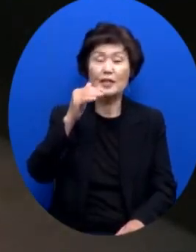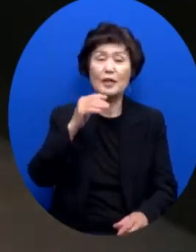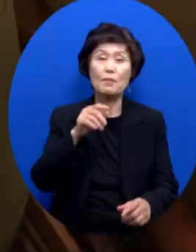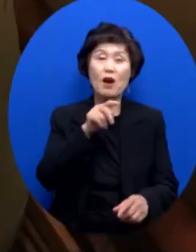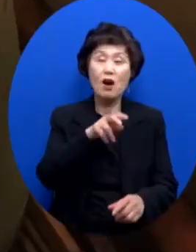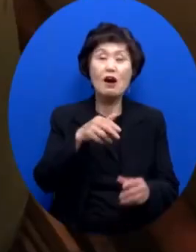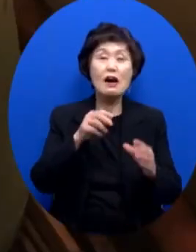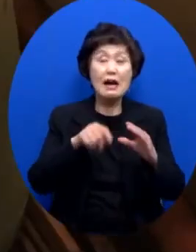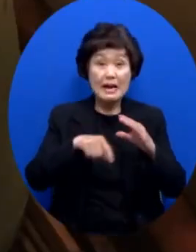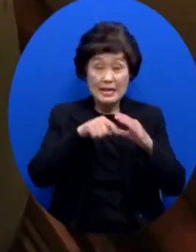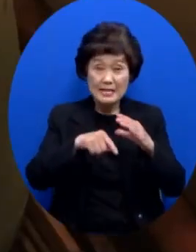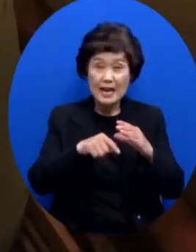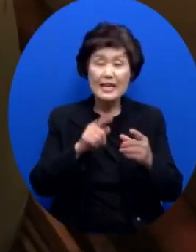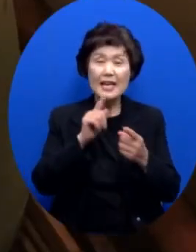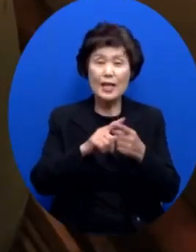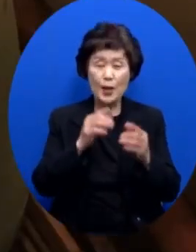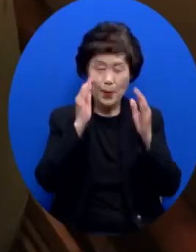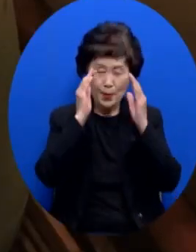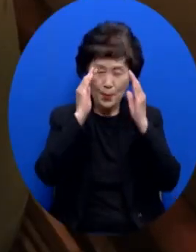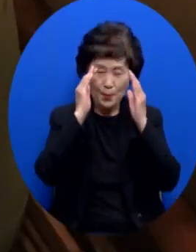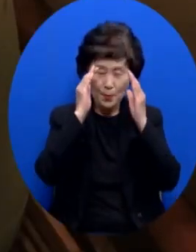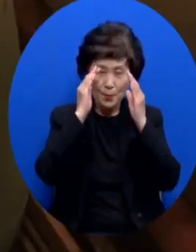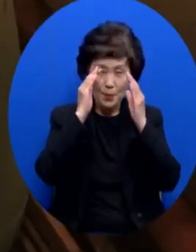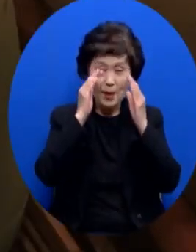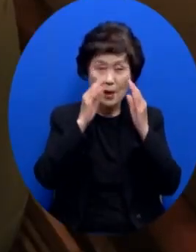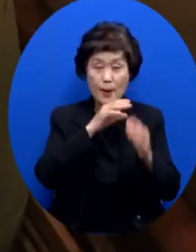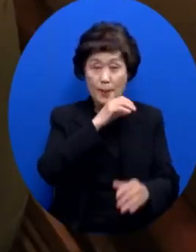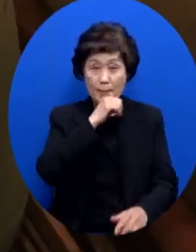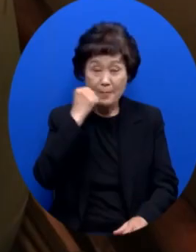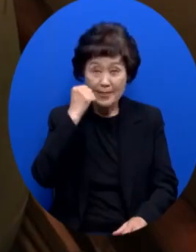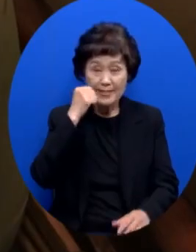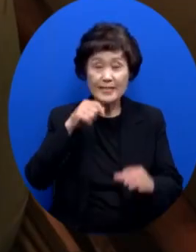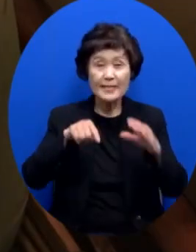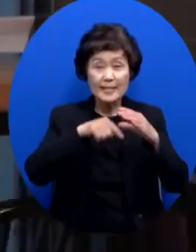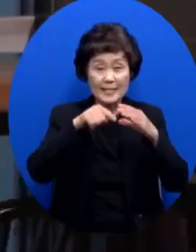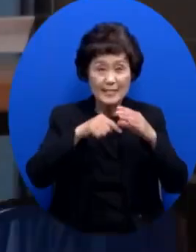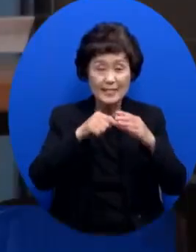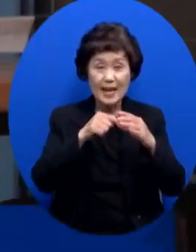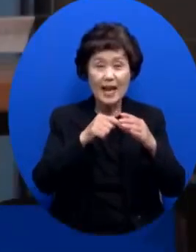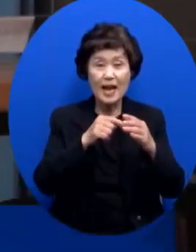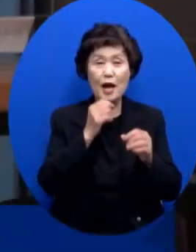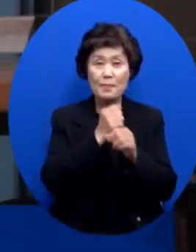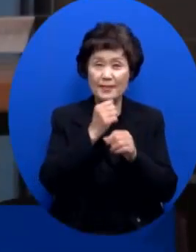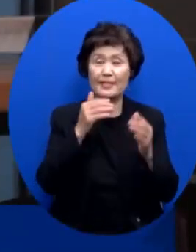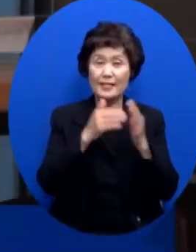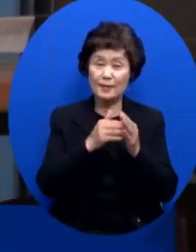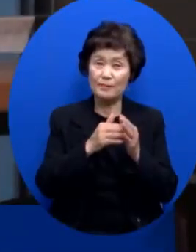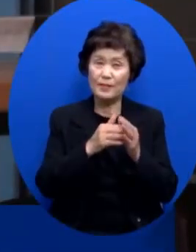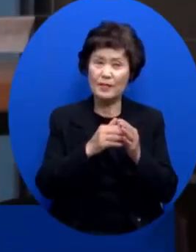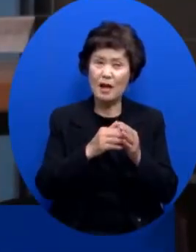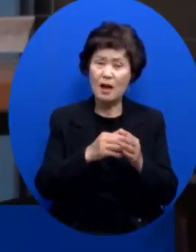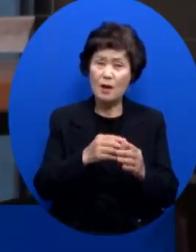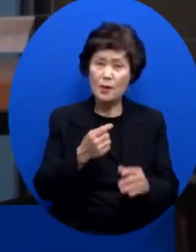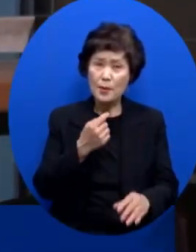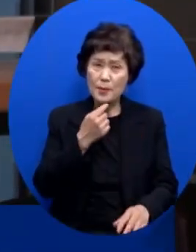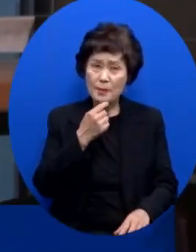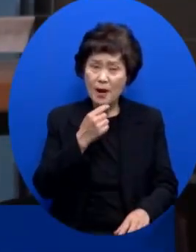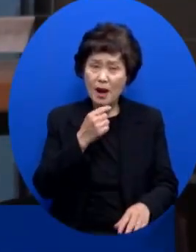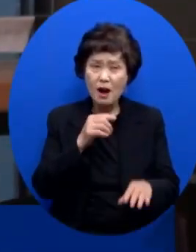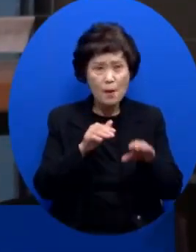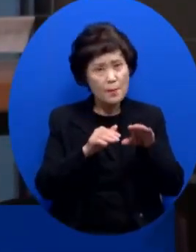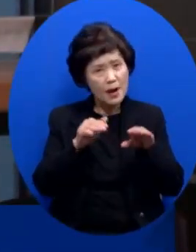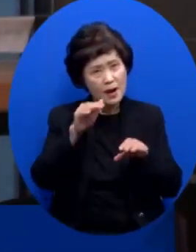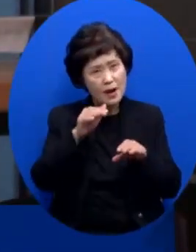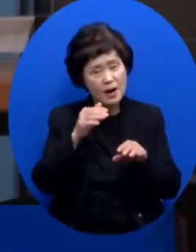공부했고 품질 좋고 맛있는 말차를 제공하고 있습니다. 수준은 높였으면 좋겠다. 교회 카페이기 때문에